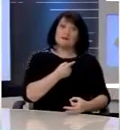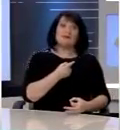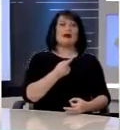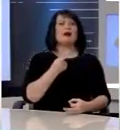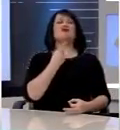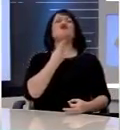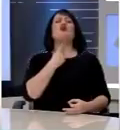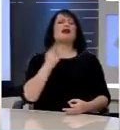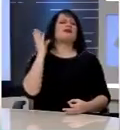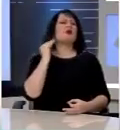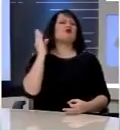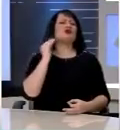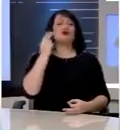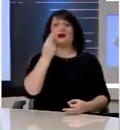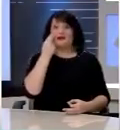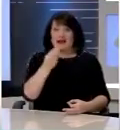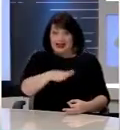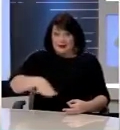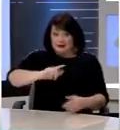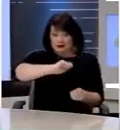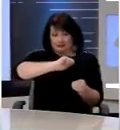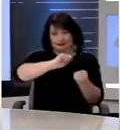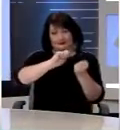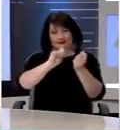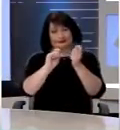να ακούσετε. Βλέπετε ότι το κλίμα αλλάζει.